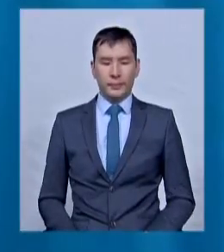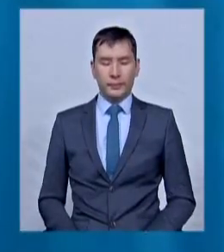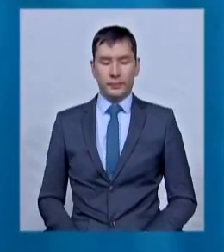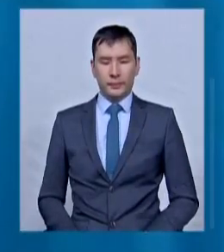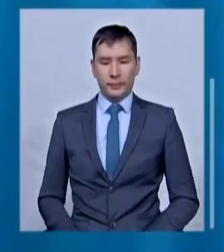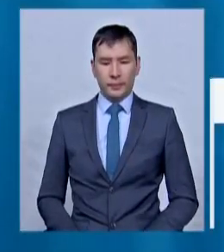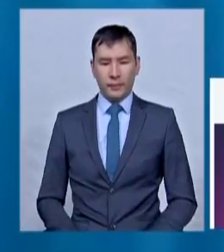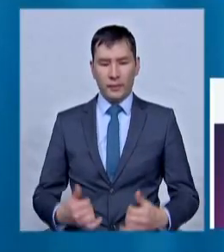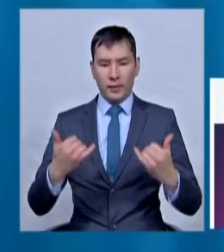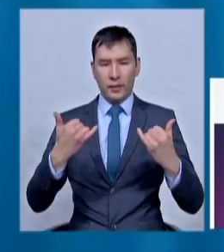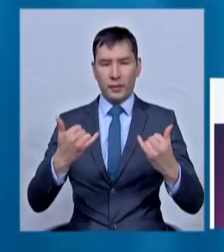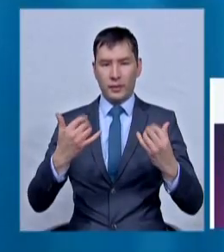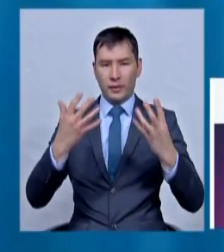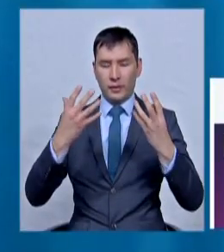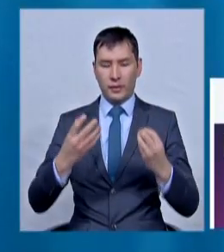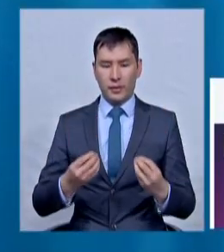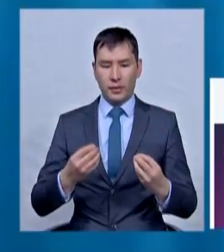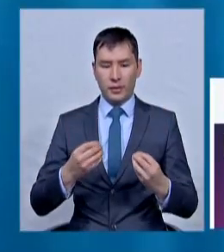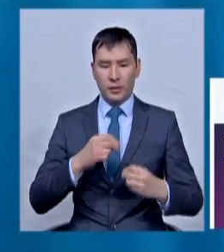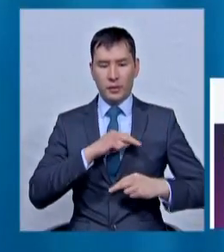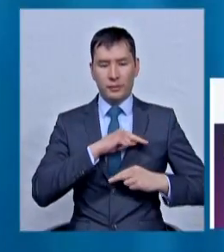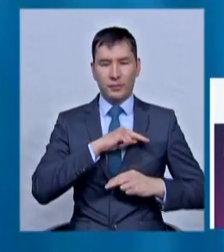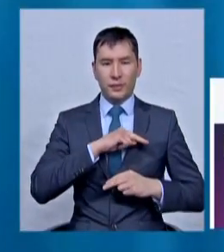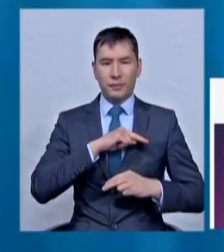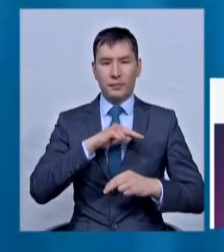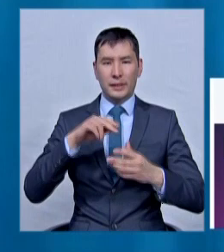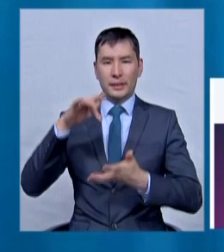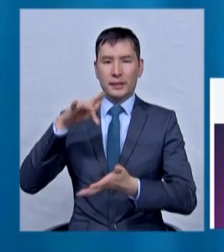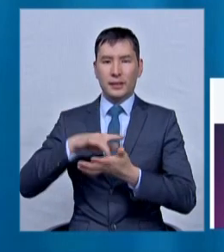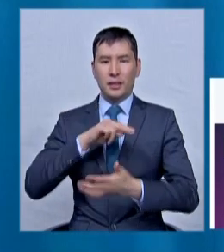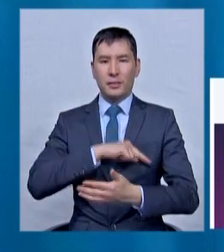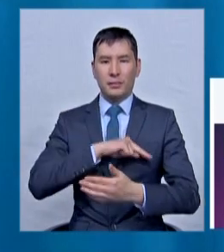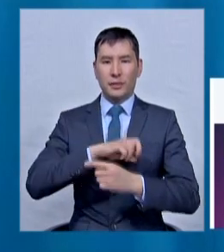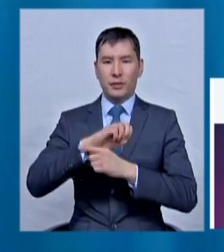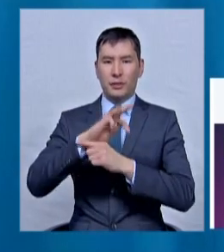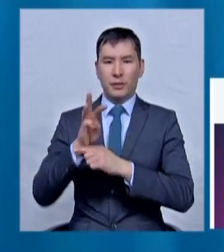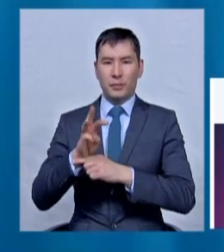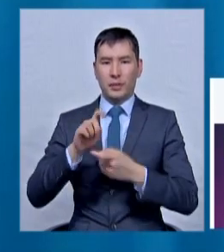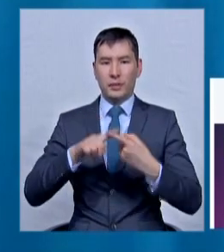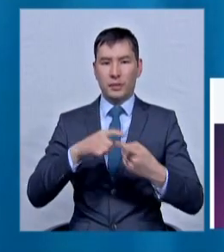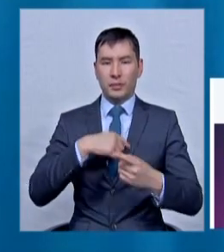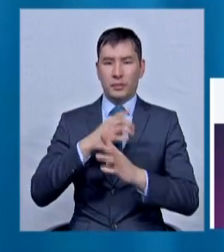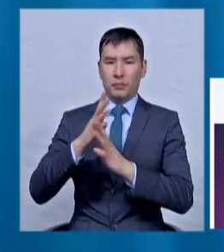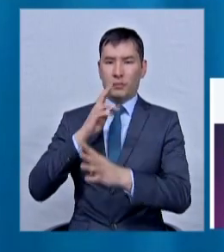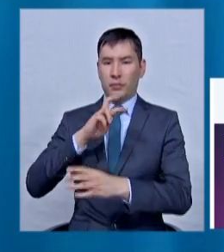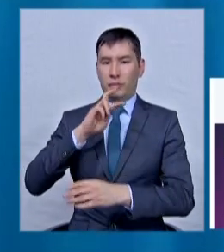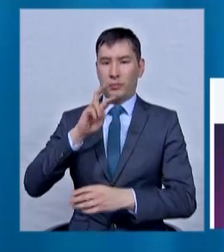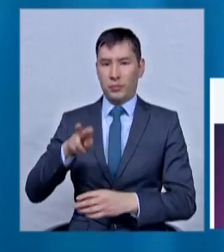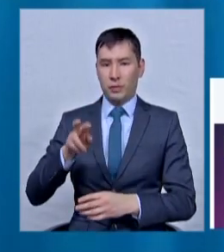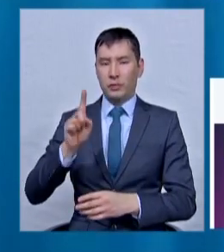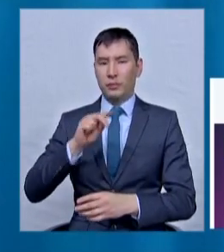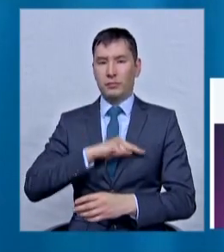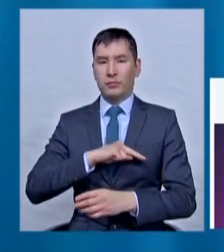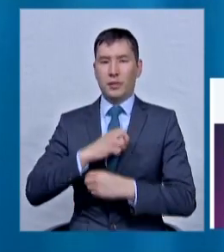Бүгінгі таңда жұмыс іздеп жүрген адам жұмыспен қамту орталығына барып, кезекте тұрып, тиісті жұмыс таңдау үшін орталық қызметкерлерімен байланыс жасауға